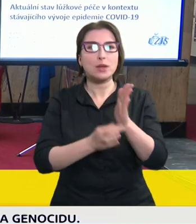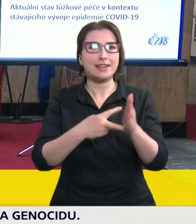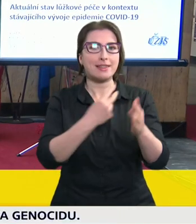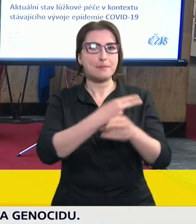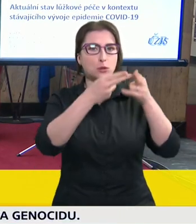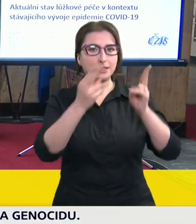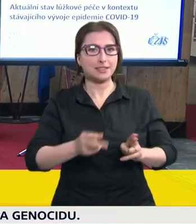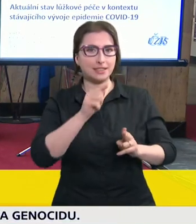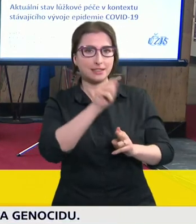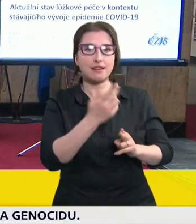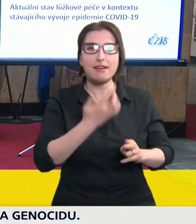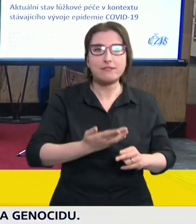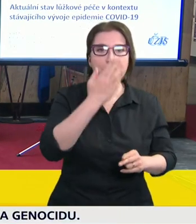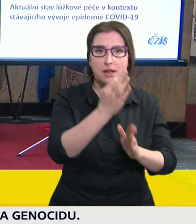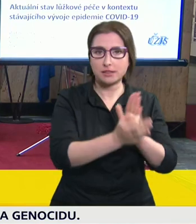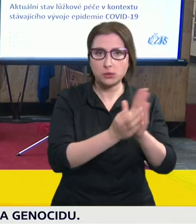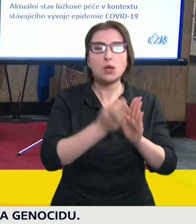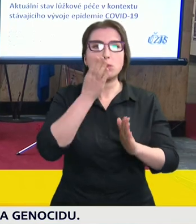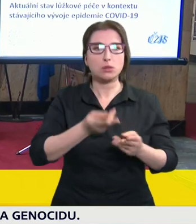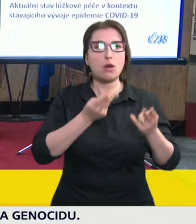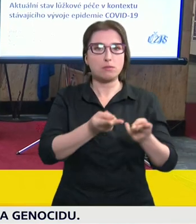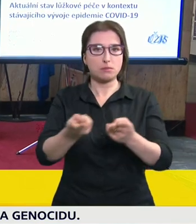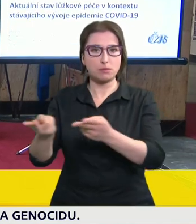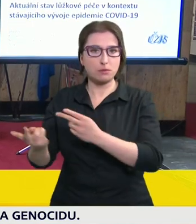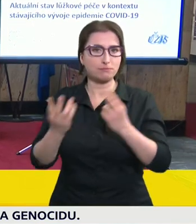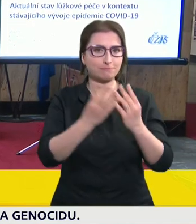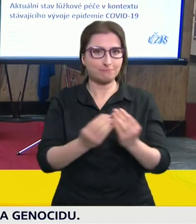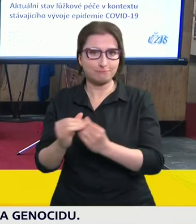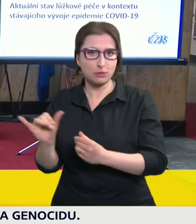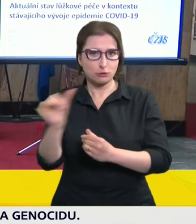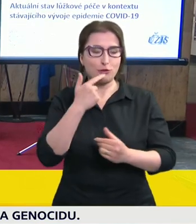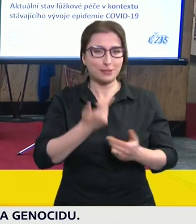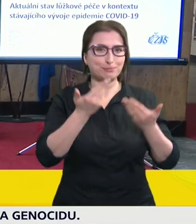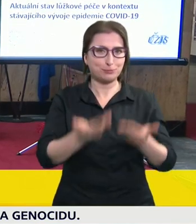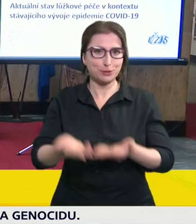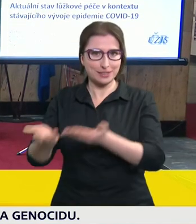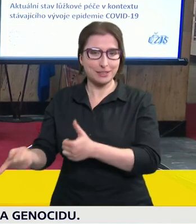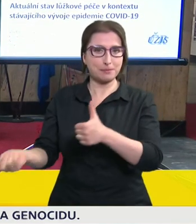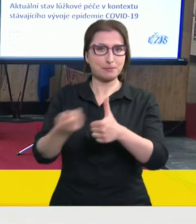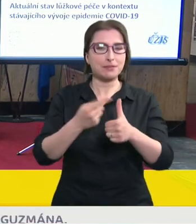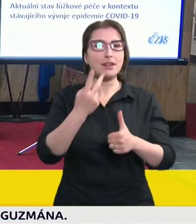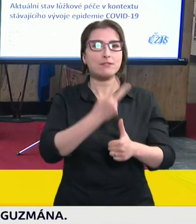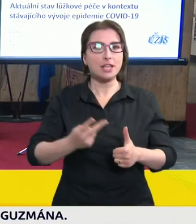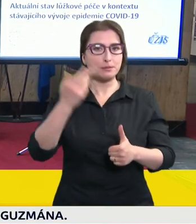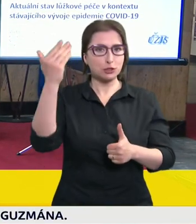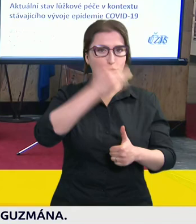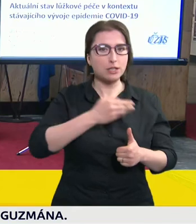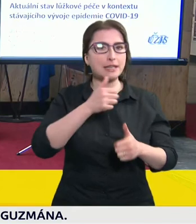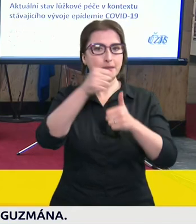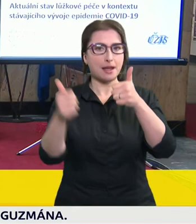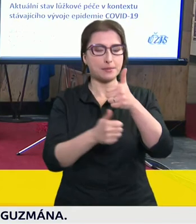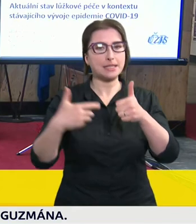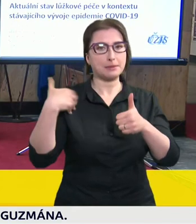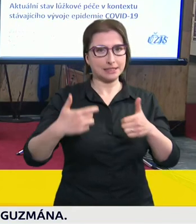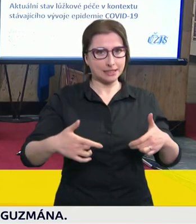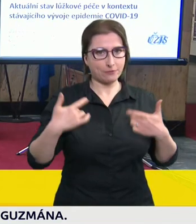přivítat všechny řečníky, kteří postupně tady budou hovořit. Prvním Vladimír Černý, náměstek ministra zdravotnictví,